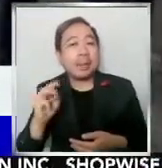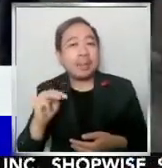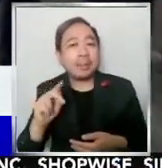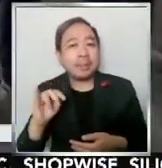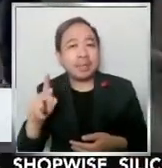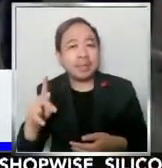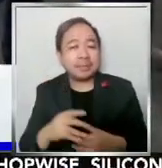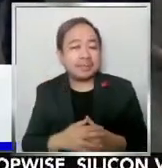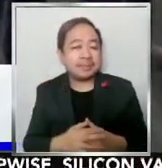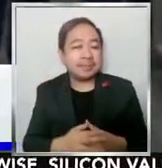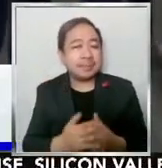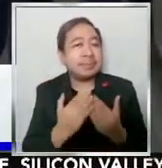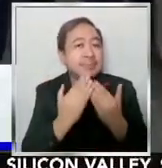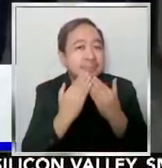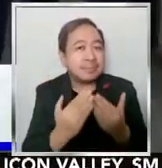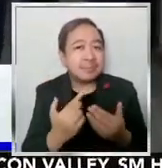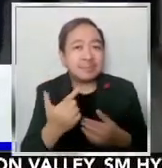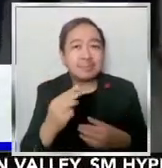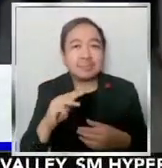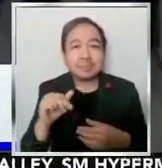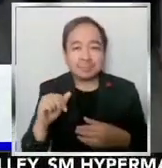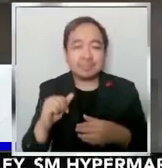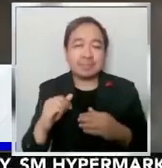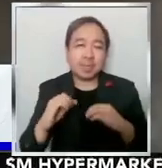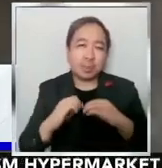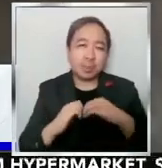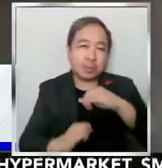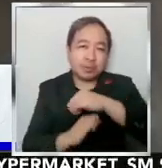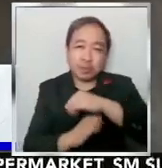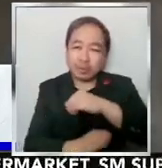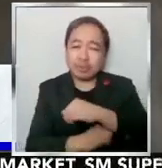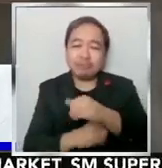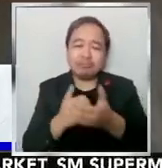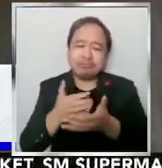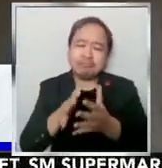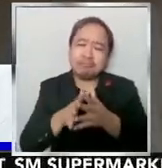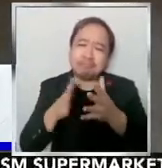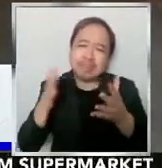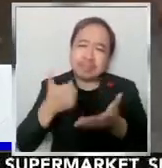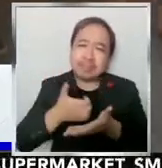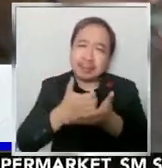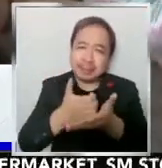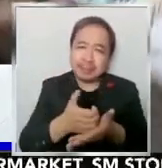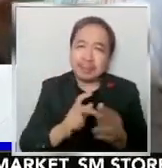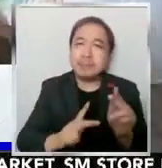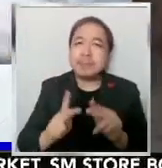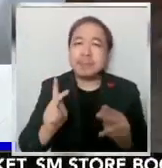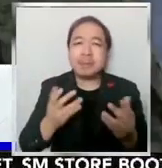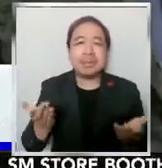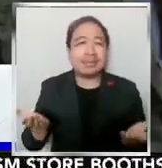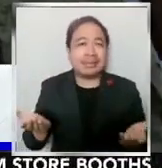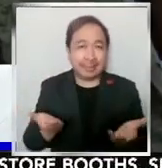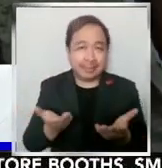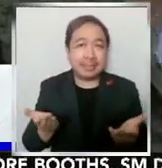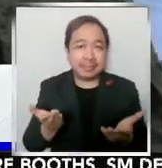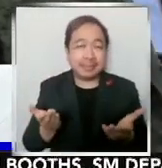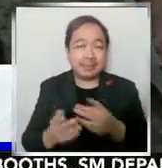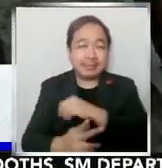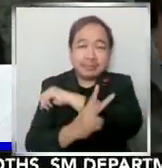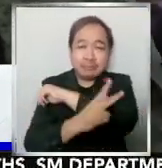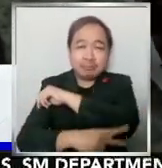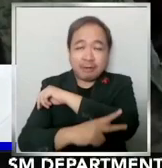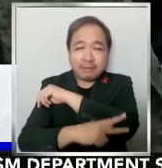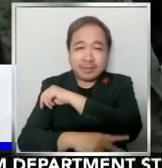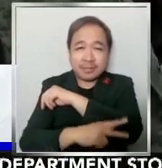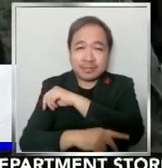Malaking bantok, tulong para sa ating mamayan dito sa probinsya ng Antique no, na kahit papaano they could